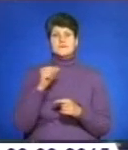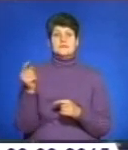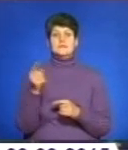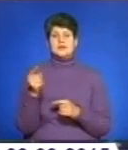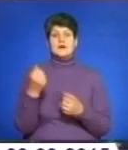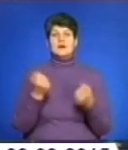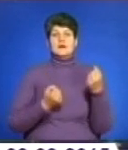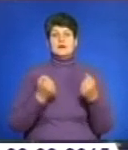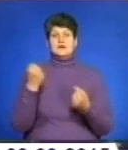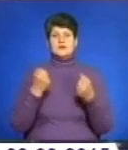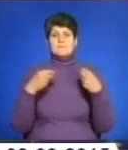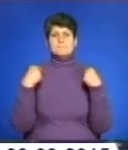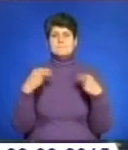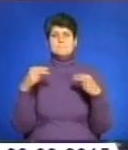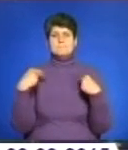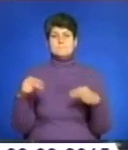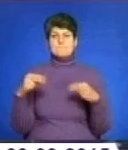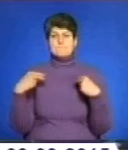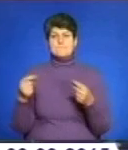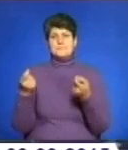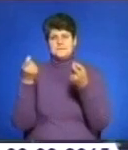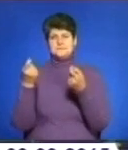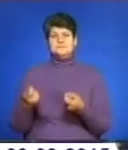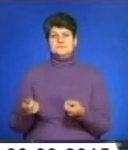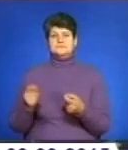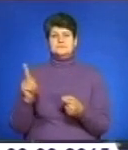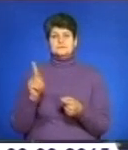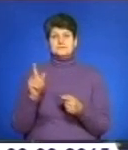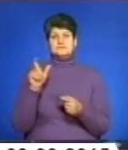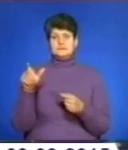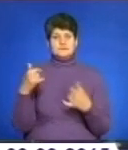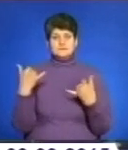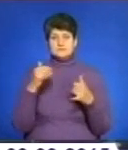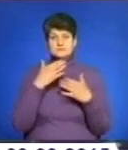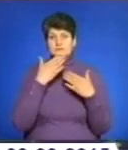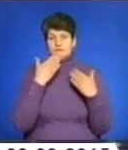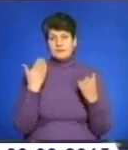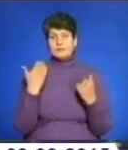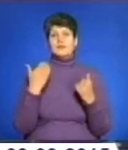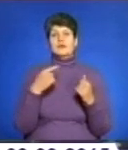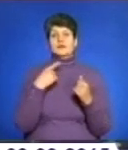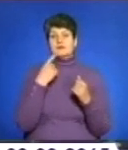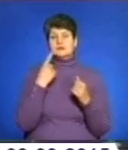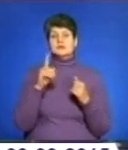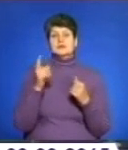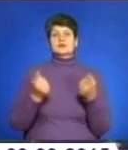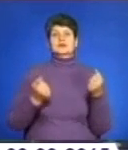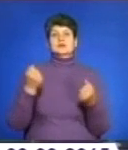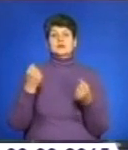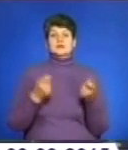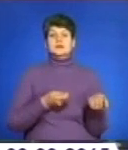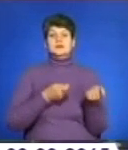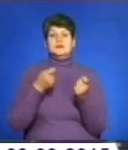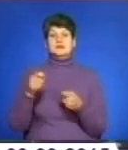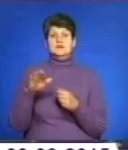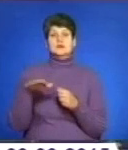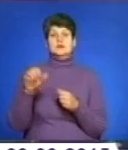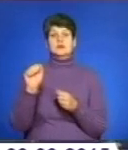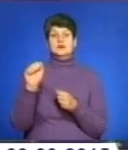авто злодій продавав за низьку ціну, а щоб покупці не дивувалися, чому так дешево, казав, що машини пригнав з зони